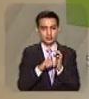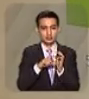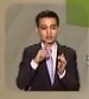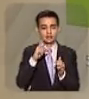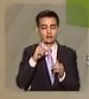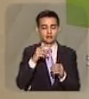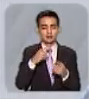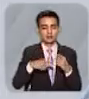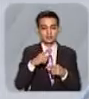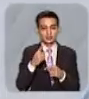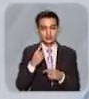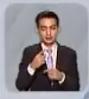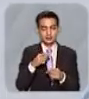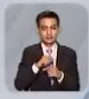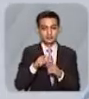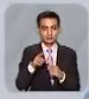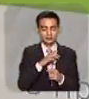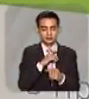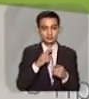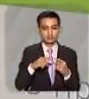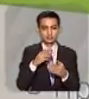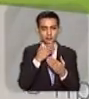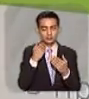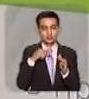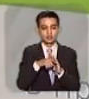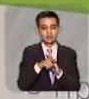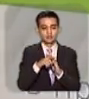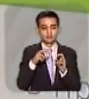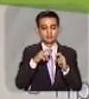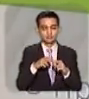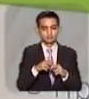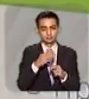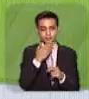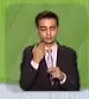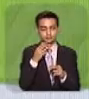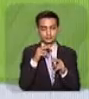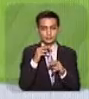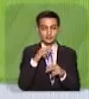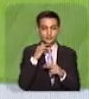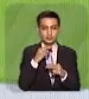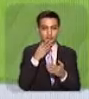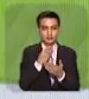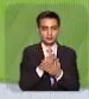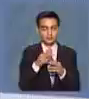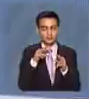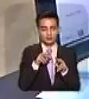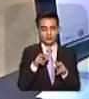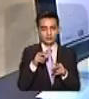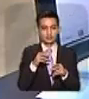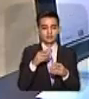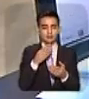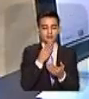деньги возвращает хотя бы один. Пока в этой сфере нет контроля, финансовые консультанты советуют внимательно проверять адресатов перевода